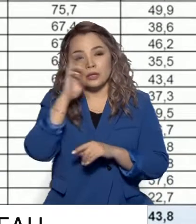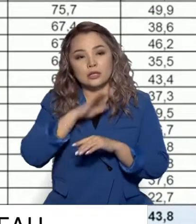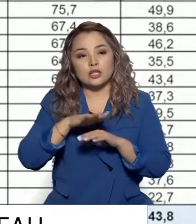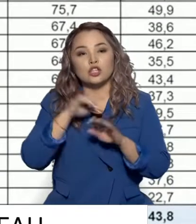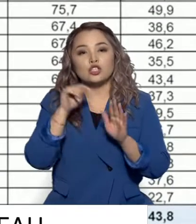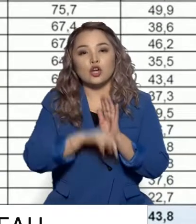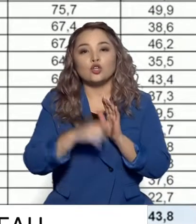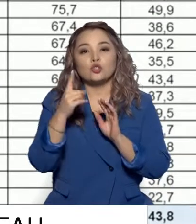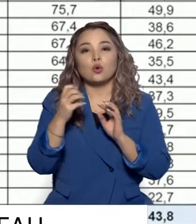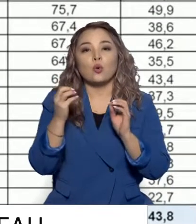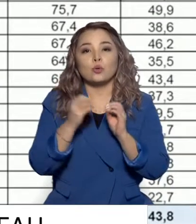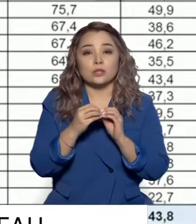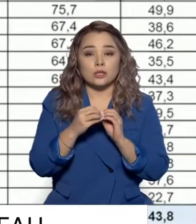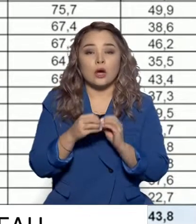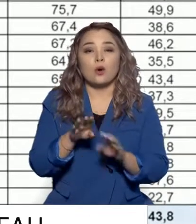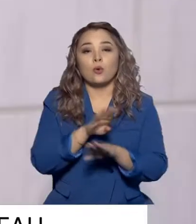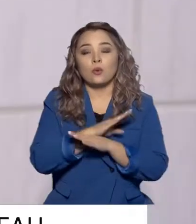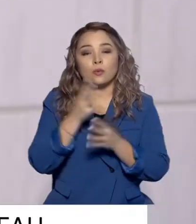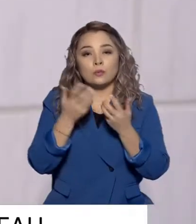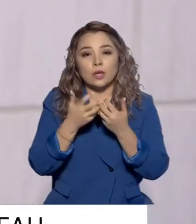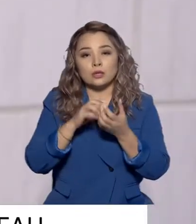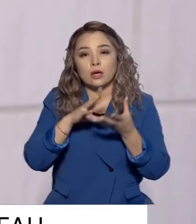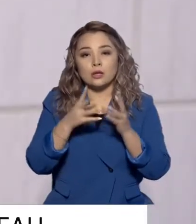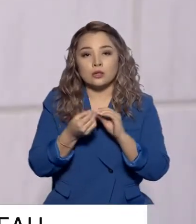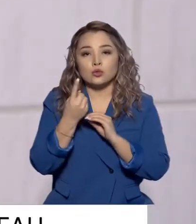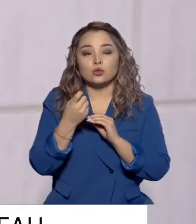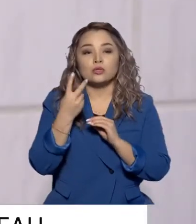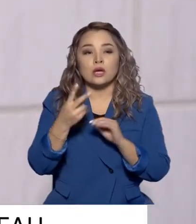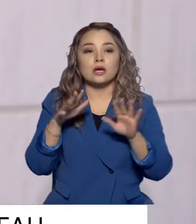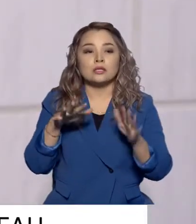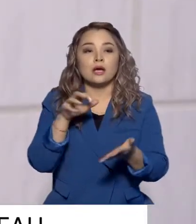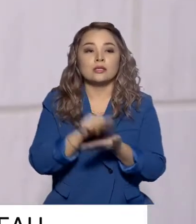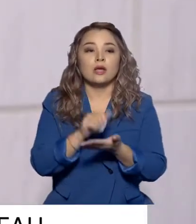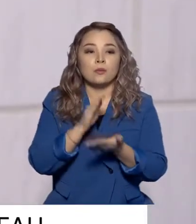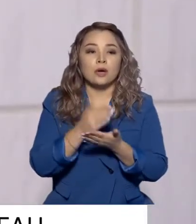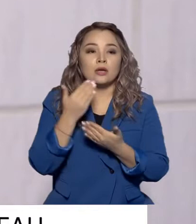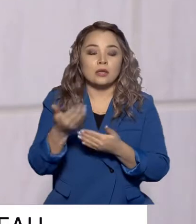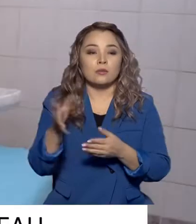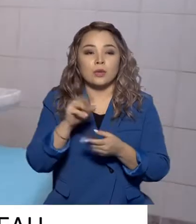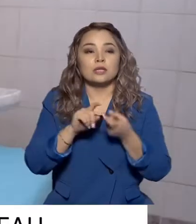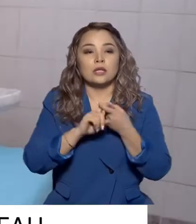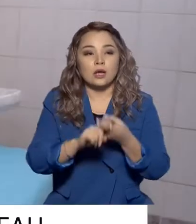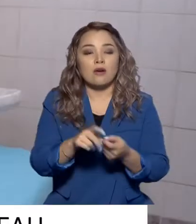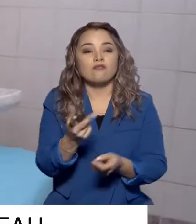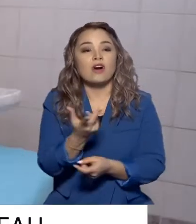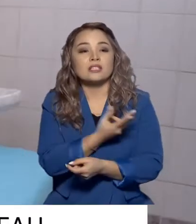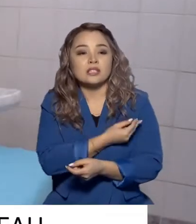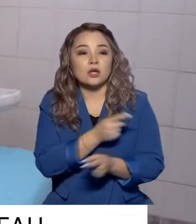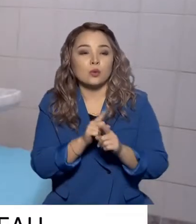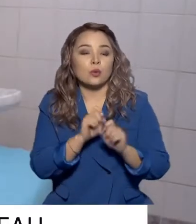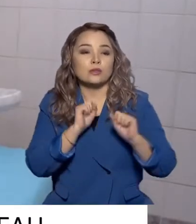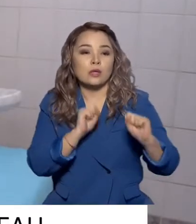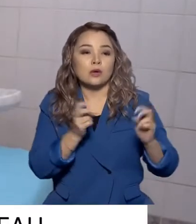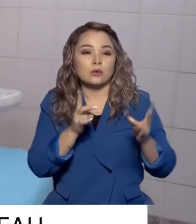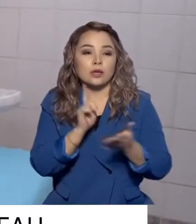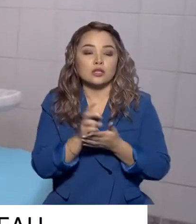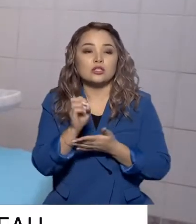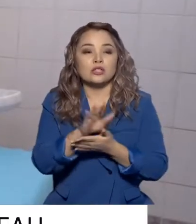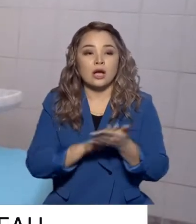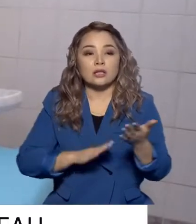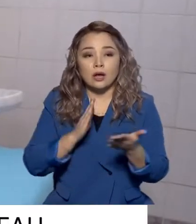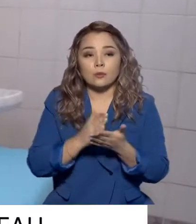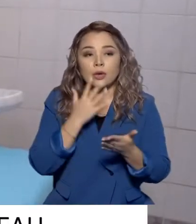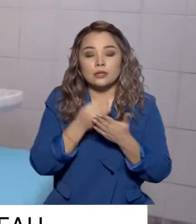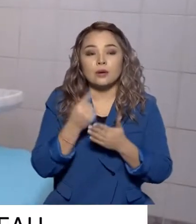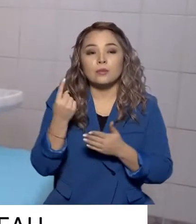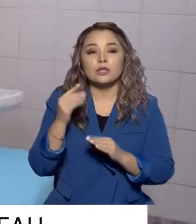ішінде 110-ші, ал өлім саны бойынша 102-ші орында. Жұртты ковидке қарсы вакциналау да жалғасып жатыр. Қазір екпенің бірінші